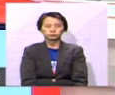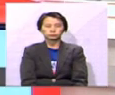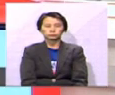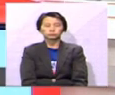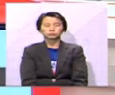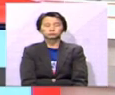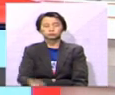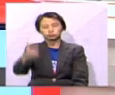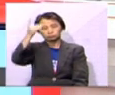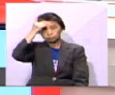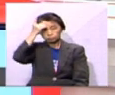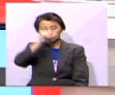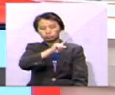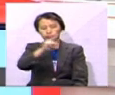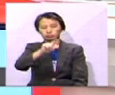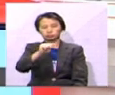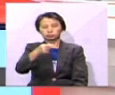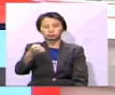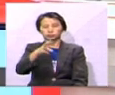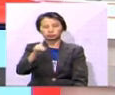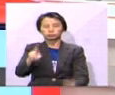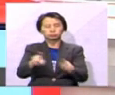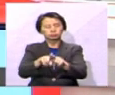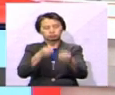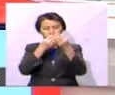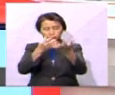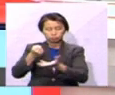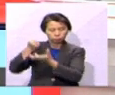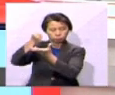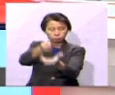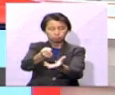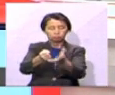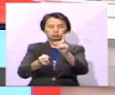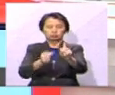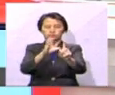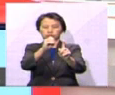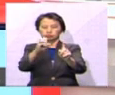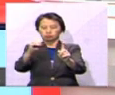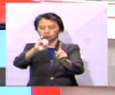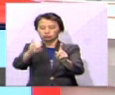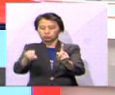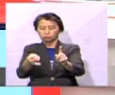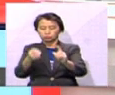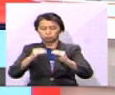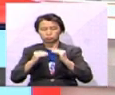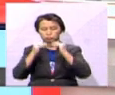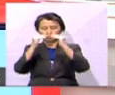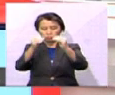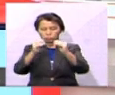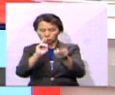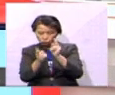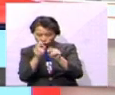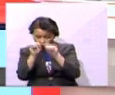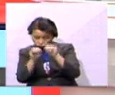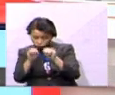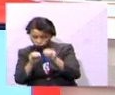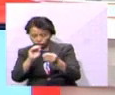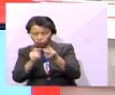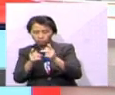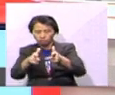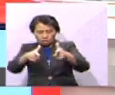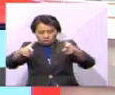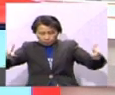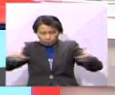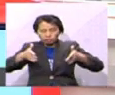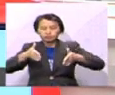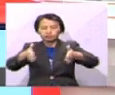Dalam pada itu, Datuk Seri Dr. Ahmad Zahid turut mengumumkan peruntukan RM100 juta bagi menaik taraf mengubah suai serta melebarkan jalan